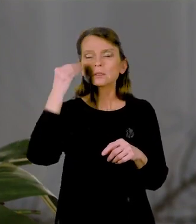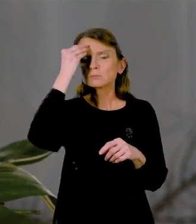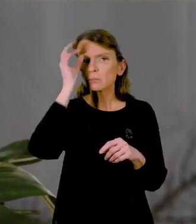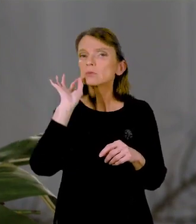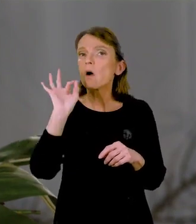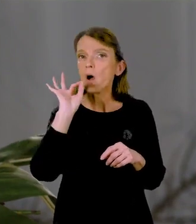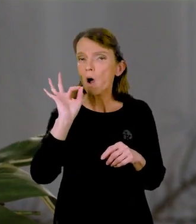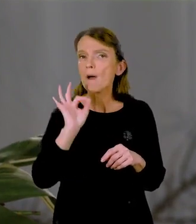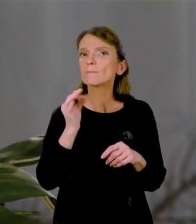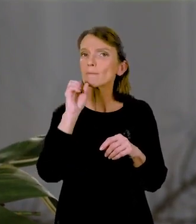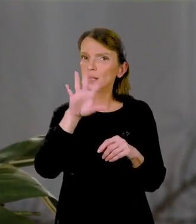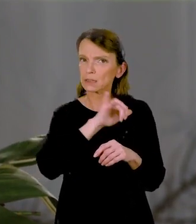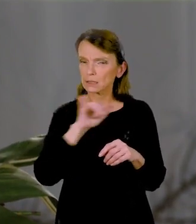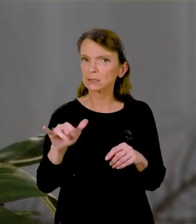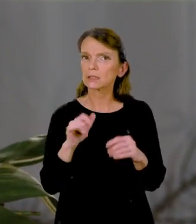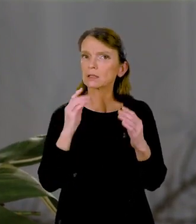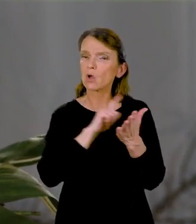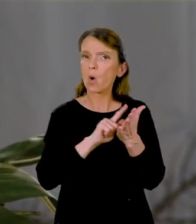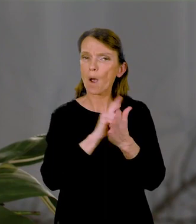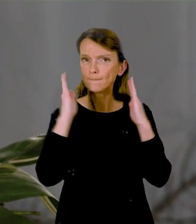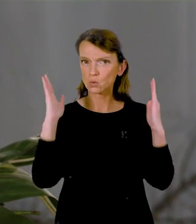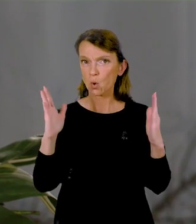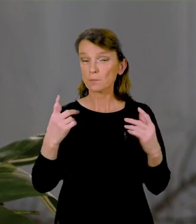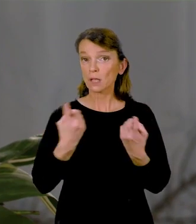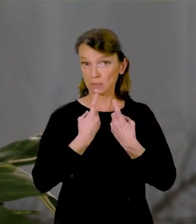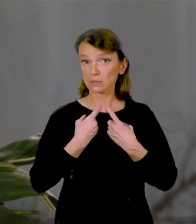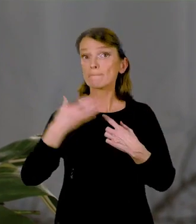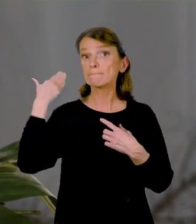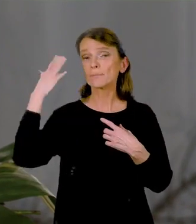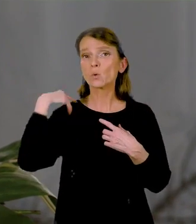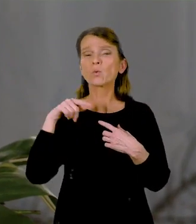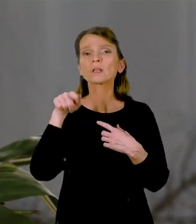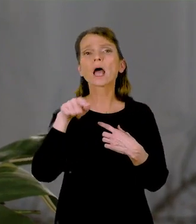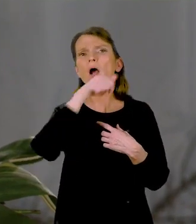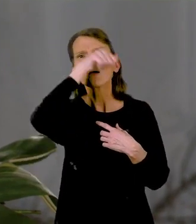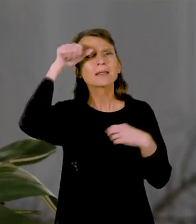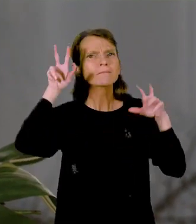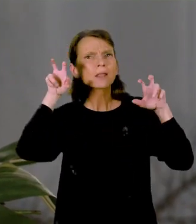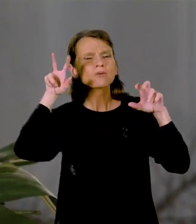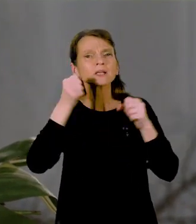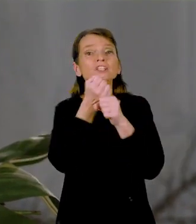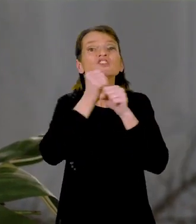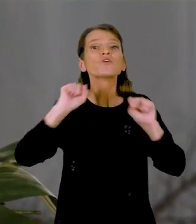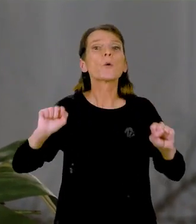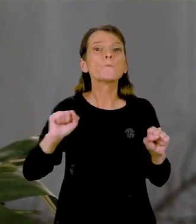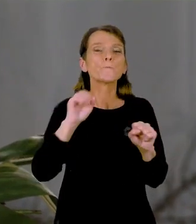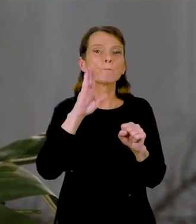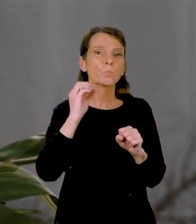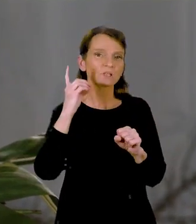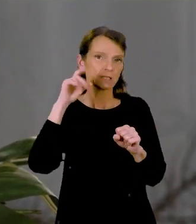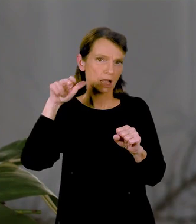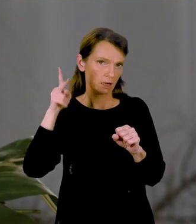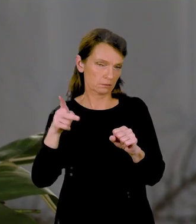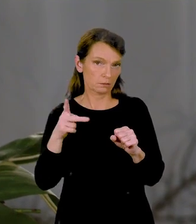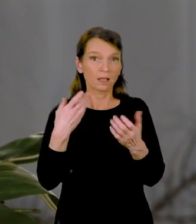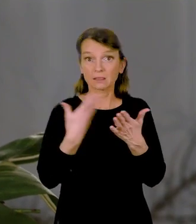dobro se še spominjam pol drugo desetletje dolgega obdobja, ko sem bil tudi sam tako imenovani svobodnjak. No,